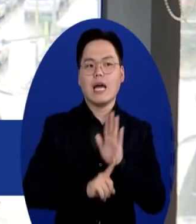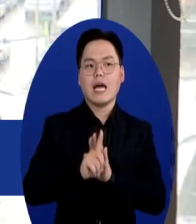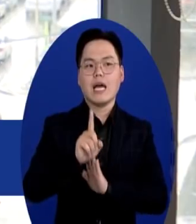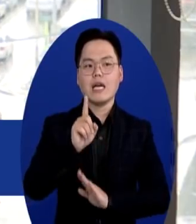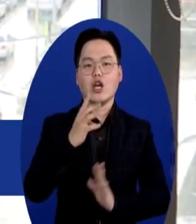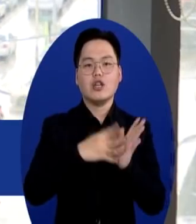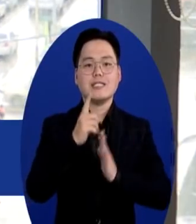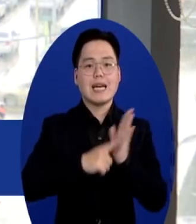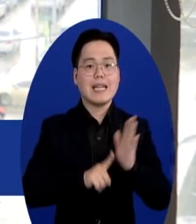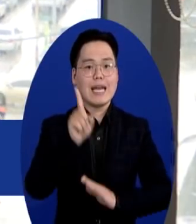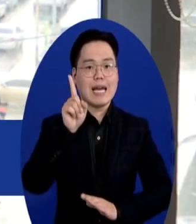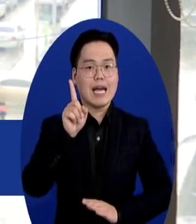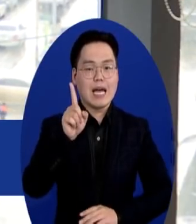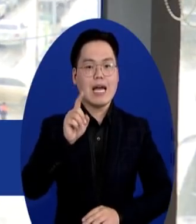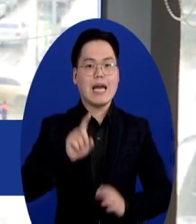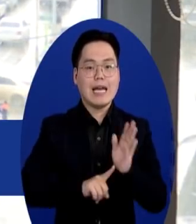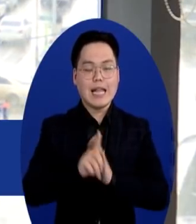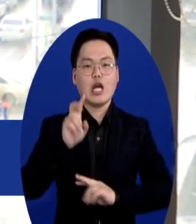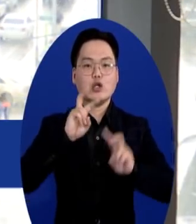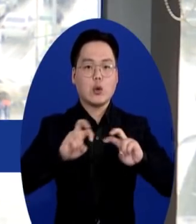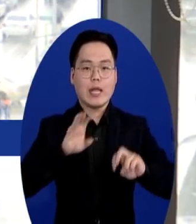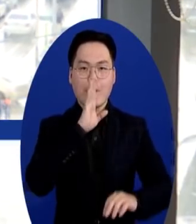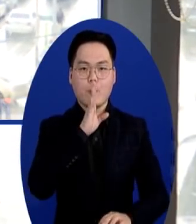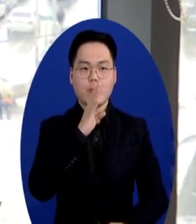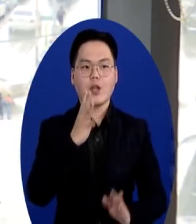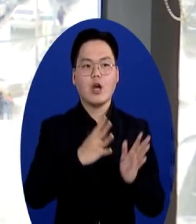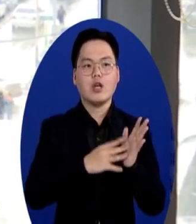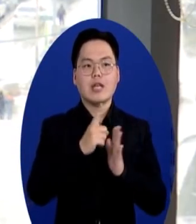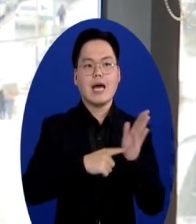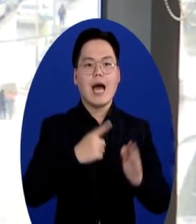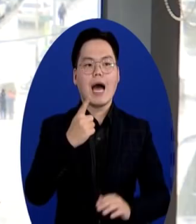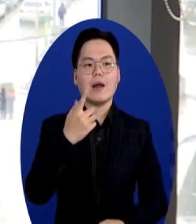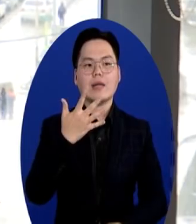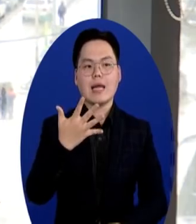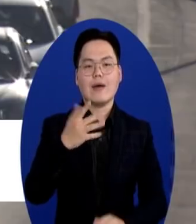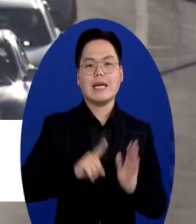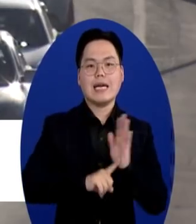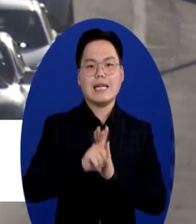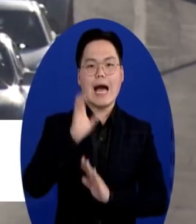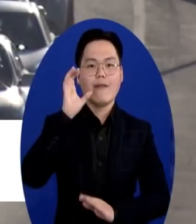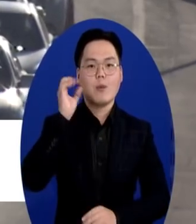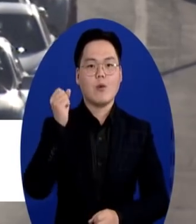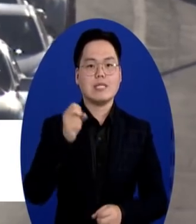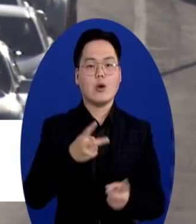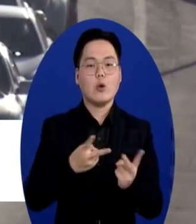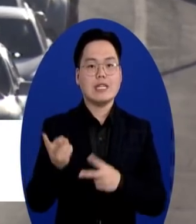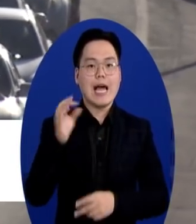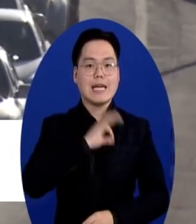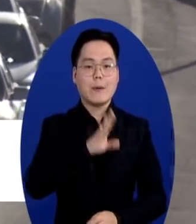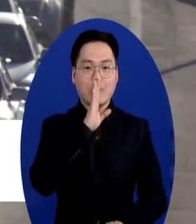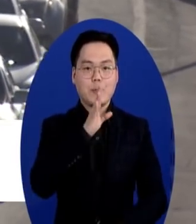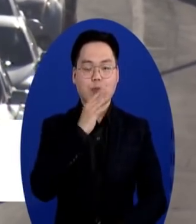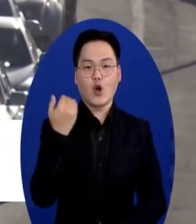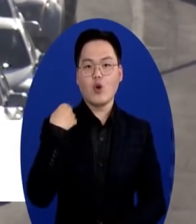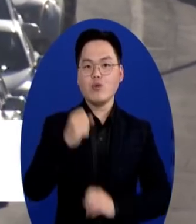сарын 1 нисгэлд авах гэж байна. За тэгэхээр 9 сарын 14-нөөс чиглэлийн автобусаа явуулахар урьдсан байлаа төлөвлөлөө явж байна. Өнгөрсөн жил сургуулийн